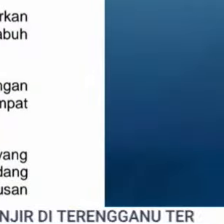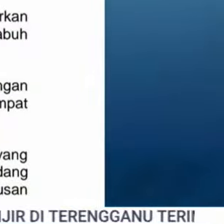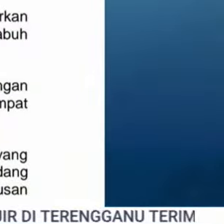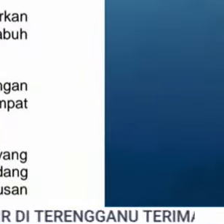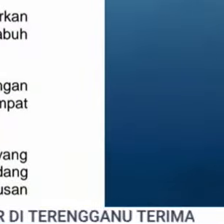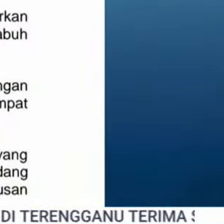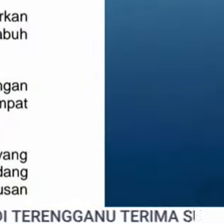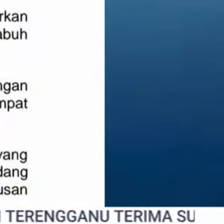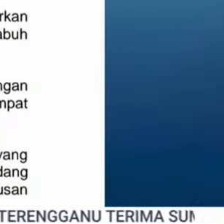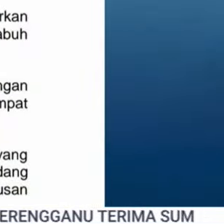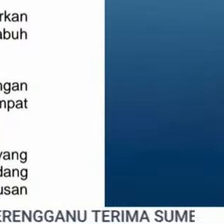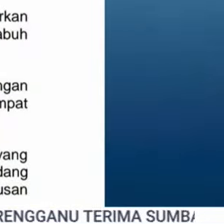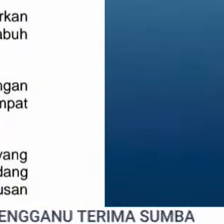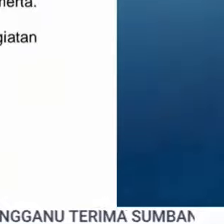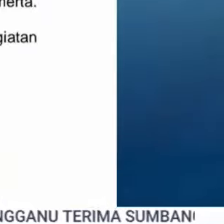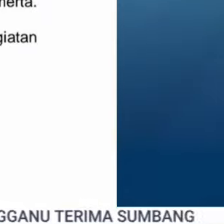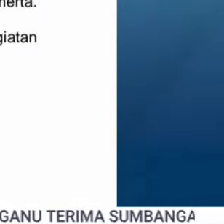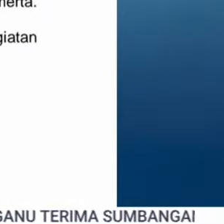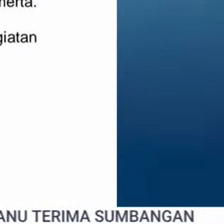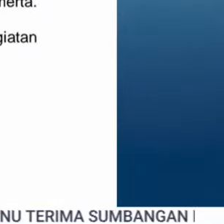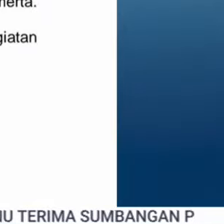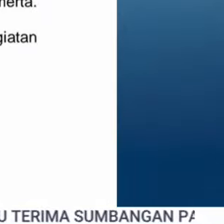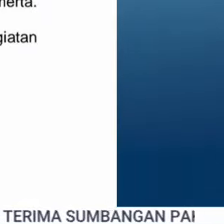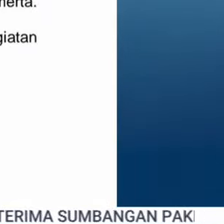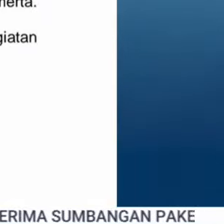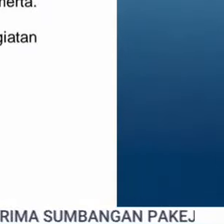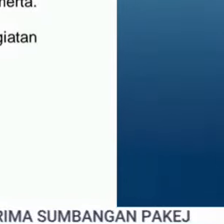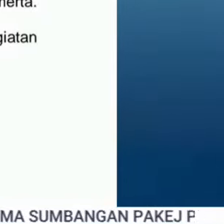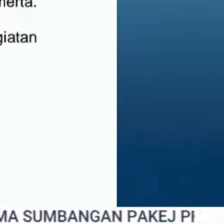kapal Israel diharamkanabuh di Malaysia